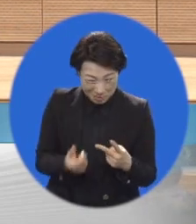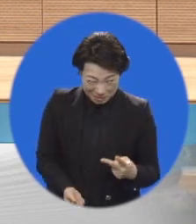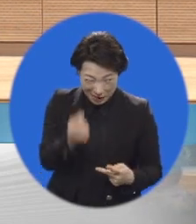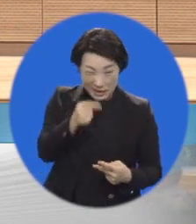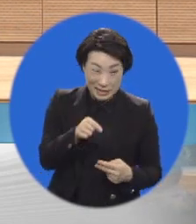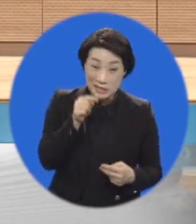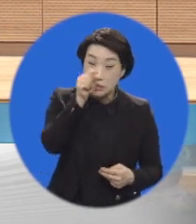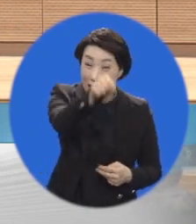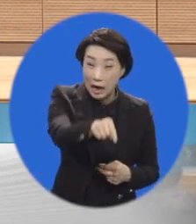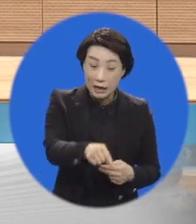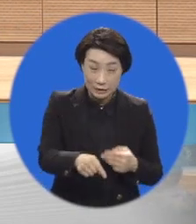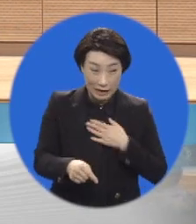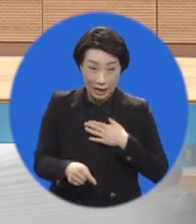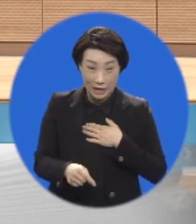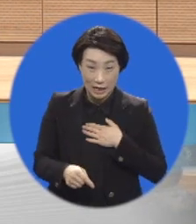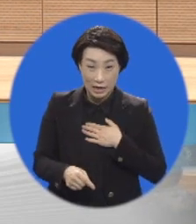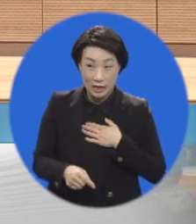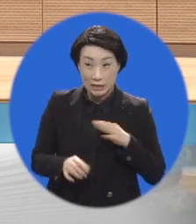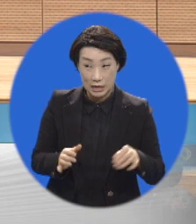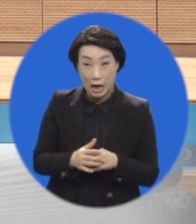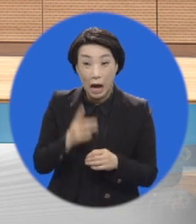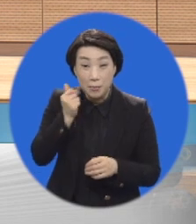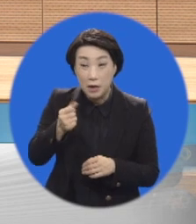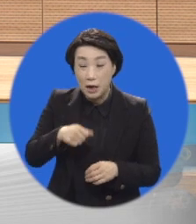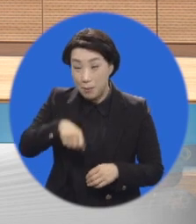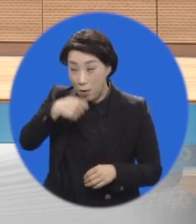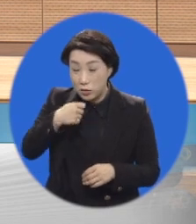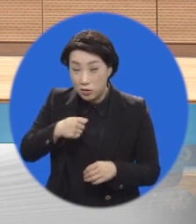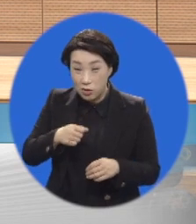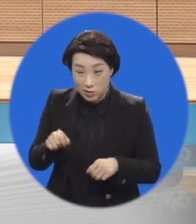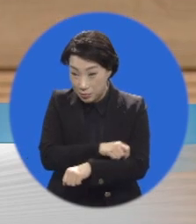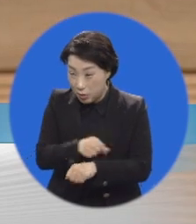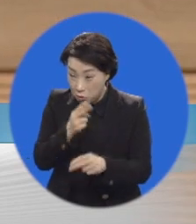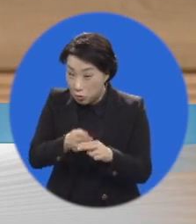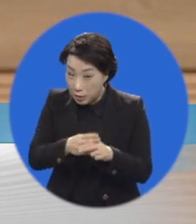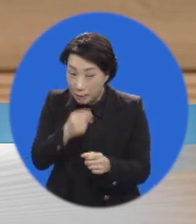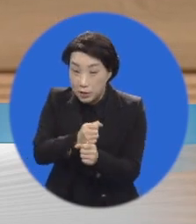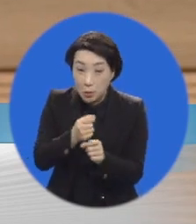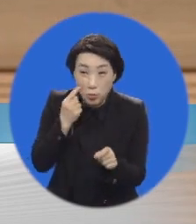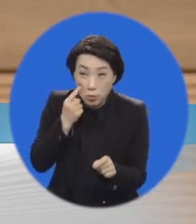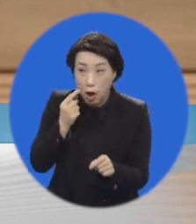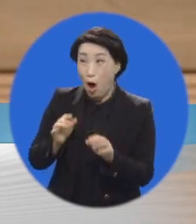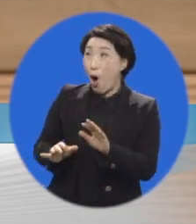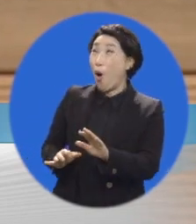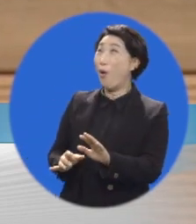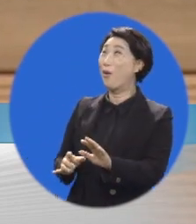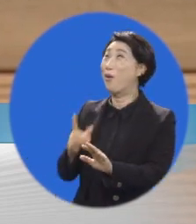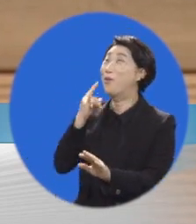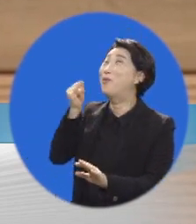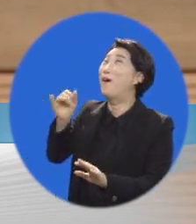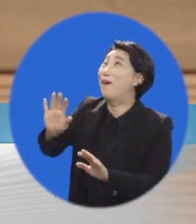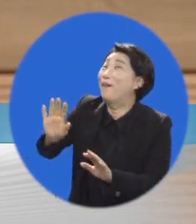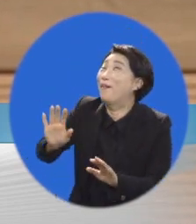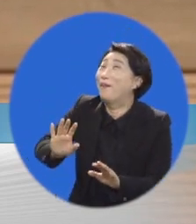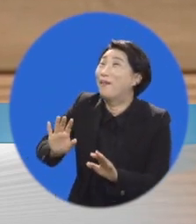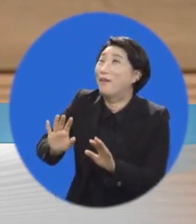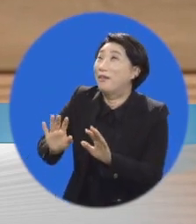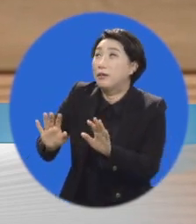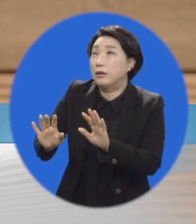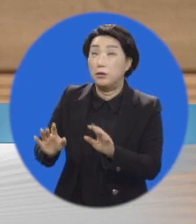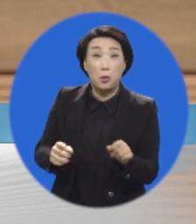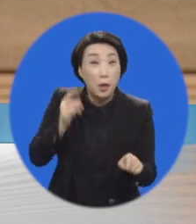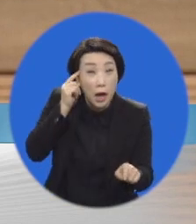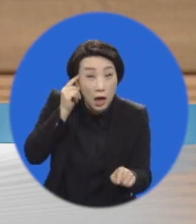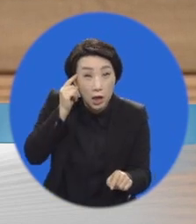빨리 나하고 아버지가 먹을 별미 만들자. 엄마 싫어. 엄마